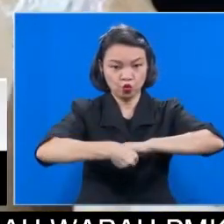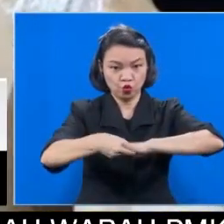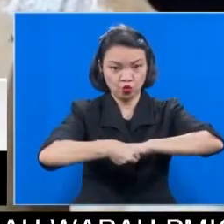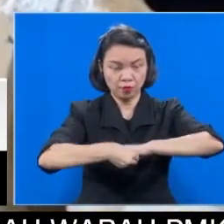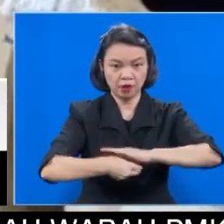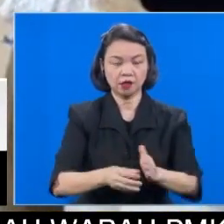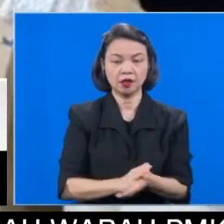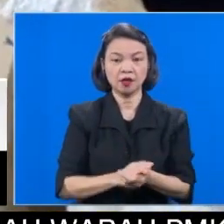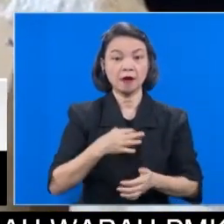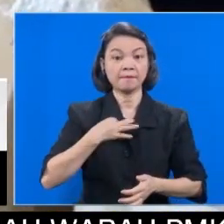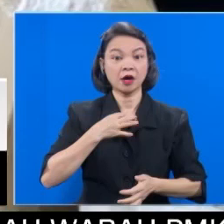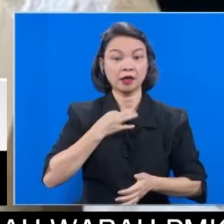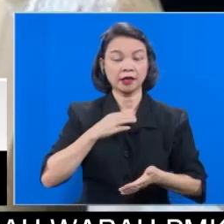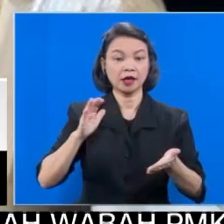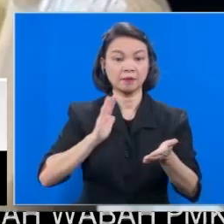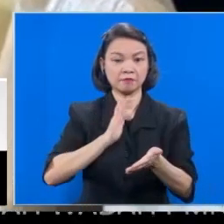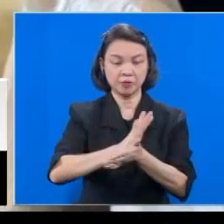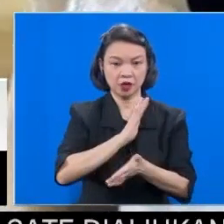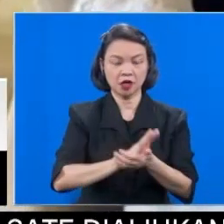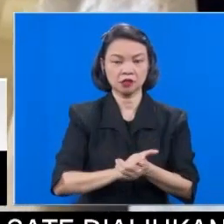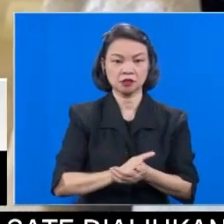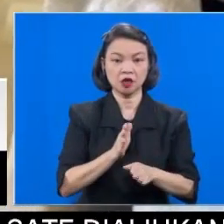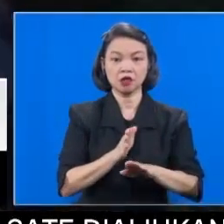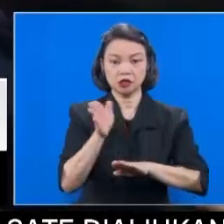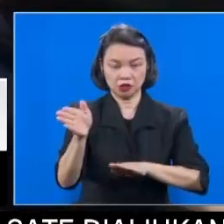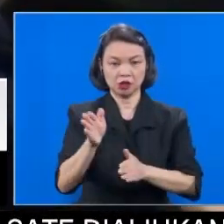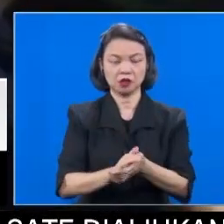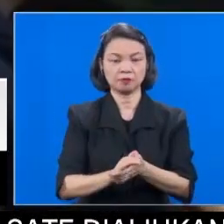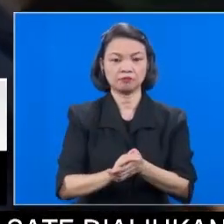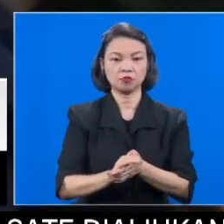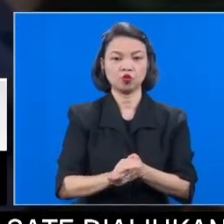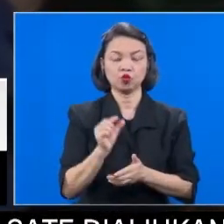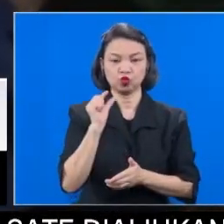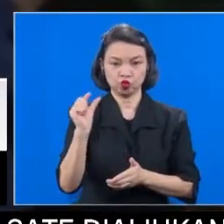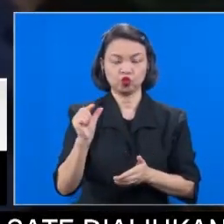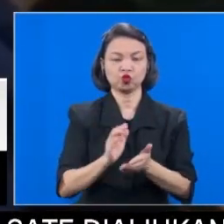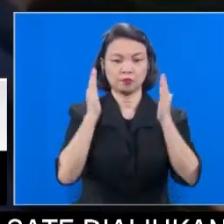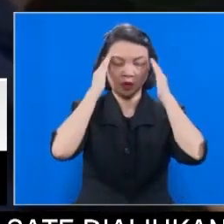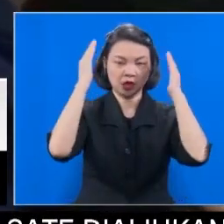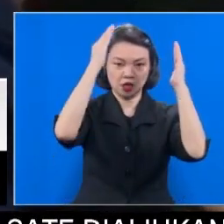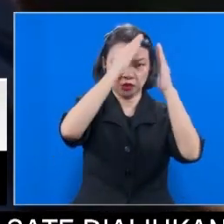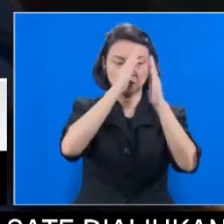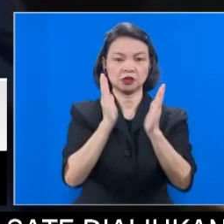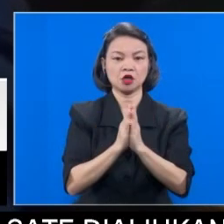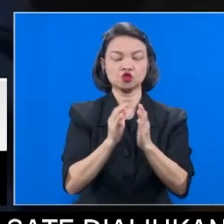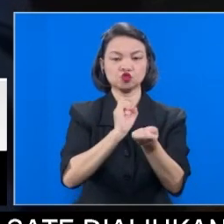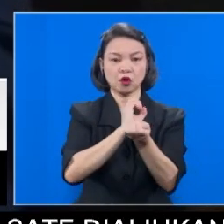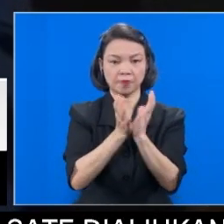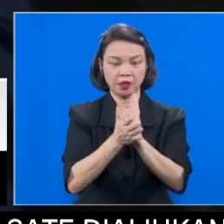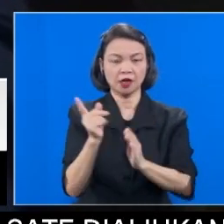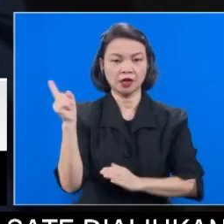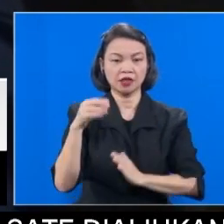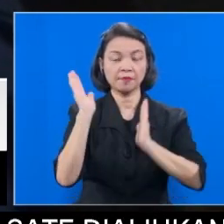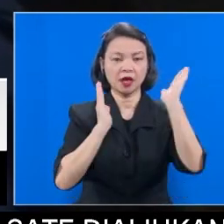dari Tawau Malaysia yang hendak dikirim ke Makassar dan Surabaya provinsi oleh Bapak Kapolda bahwa